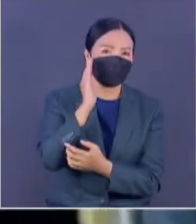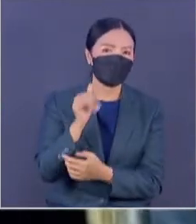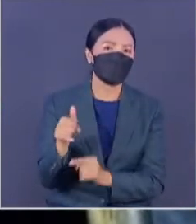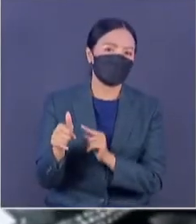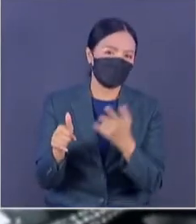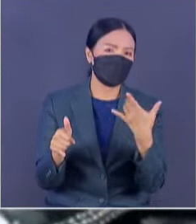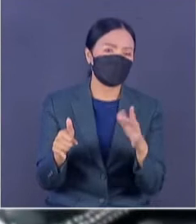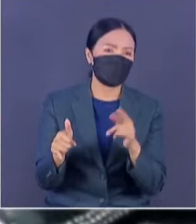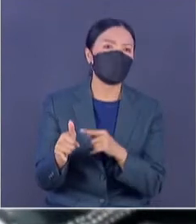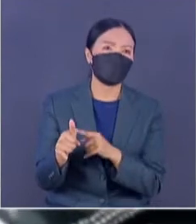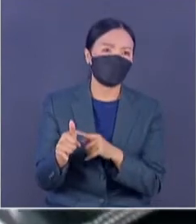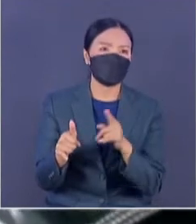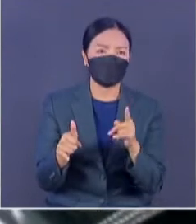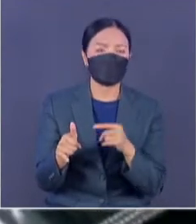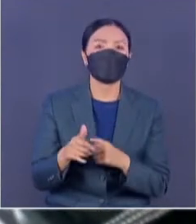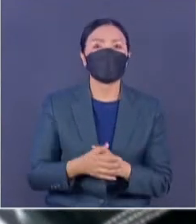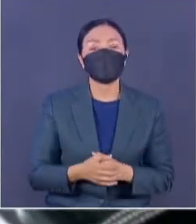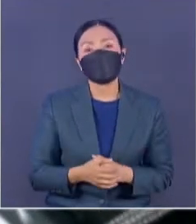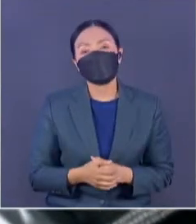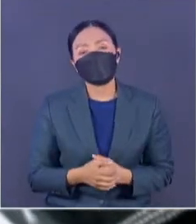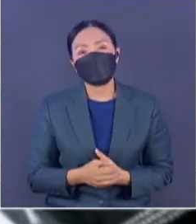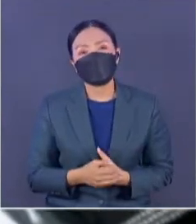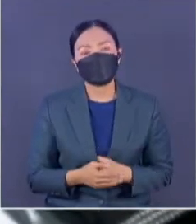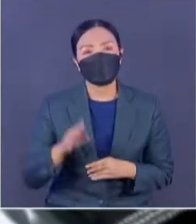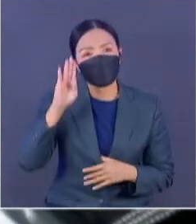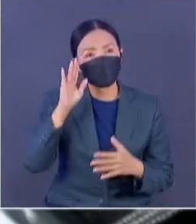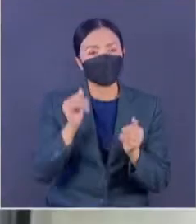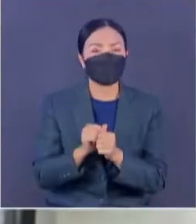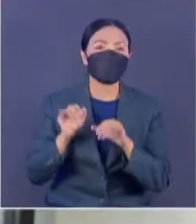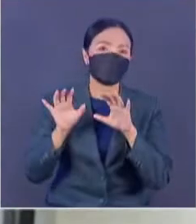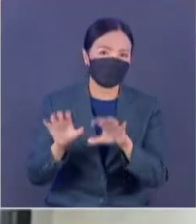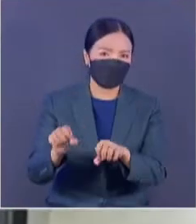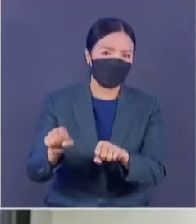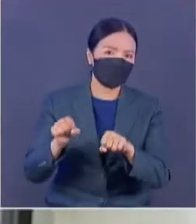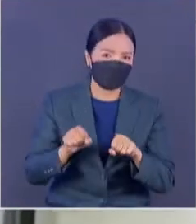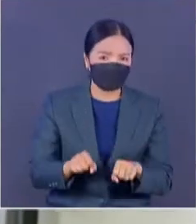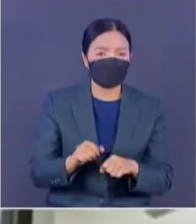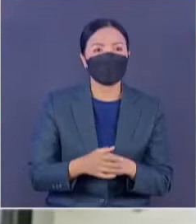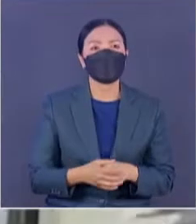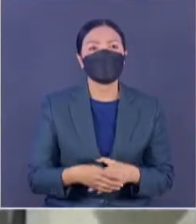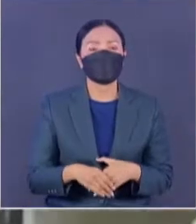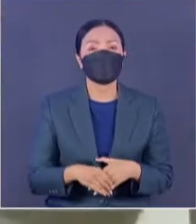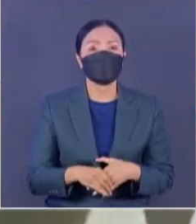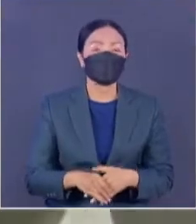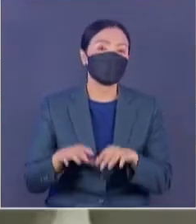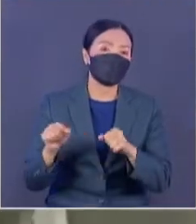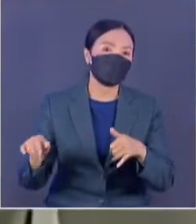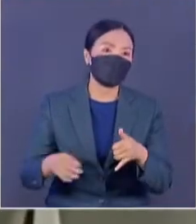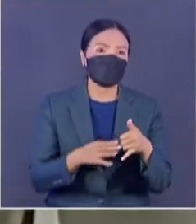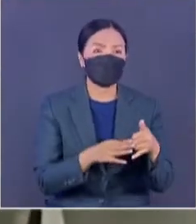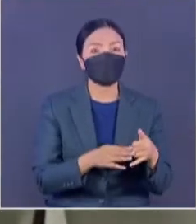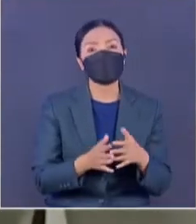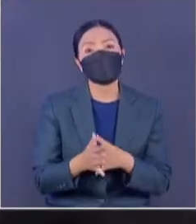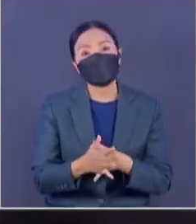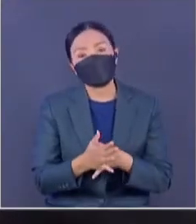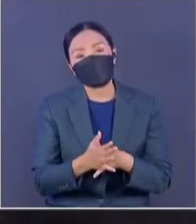องสงสัยลักษณะดังกล่าวหลังจากนั้นเจ้าที่ก็ได้มีการจับกุมค่ะพอจับกุมมาปั๊บเนี่ยคุณผู้ช